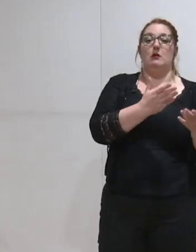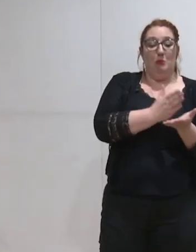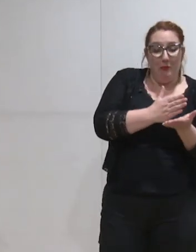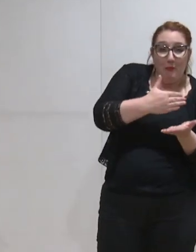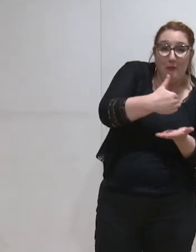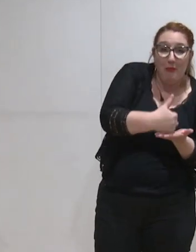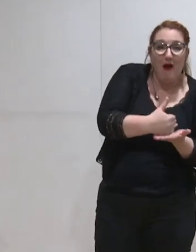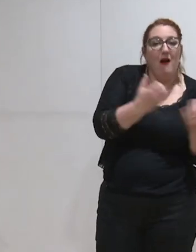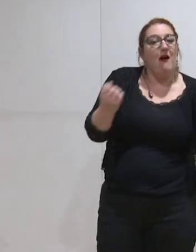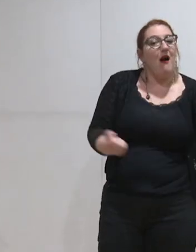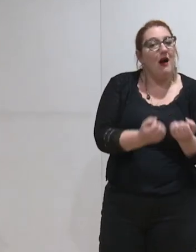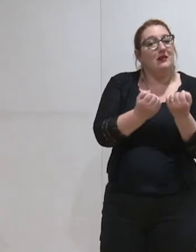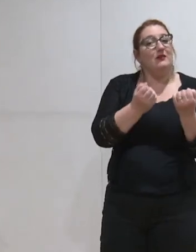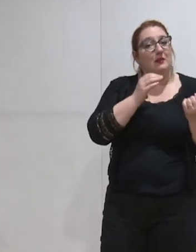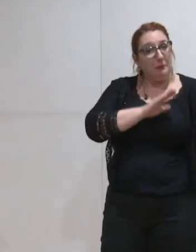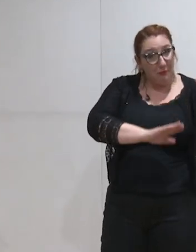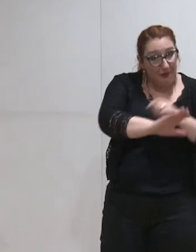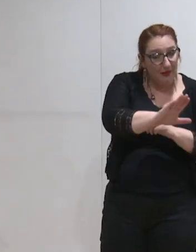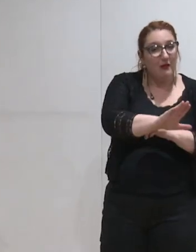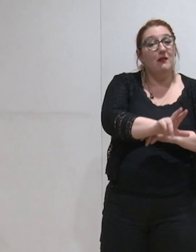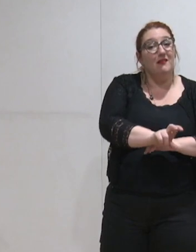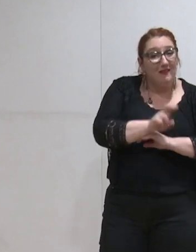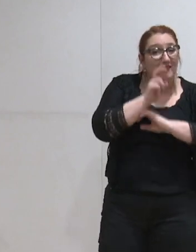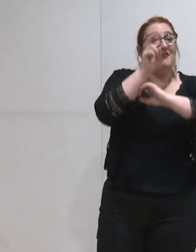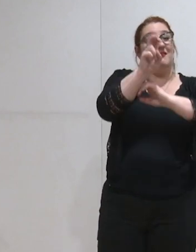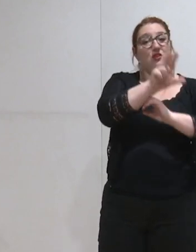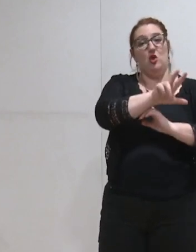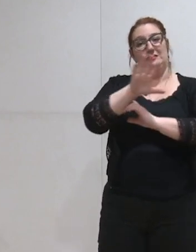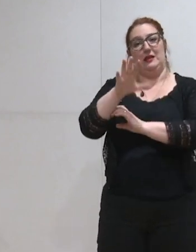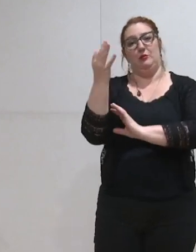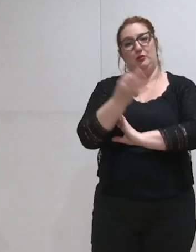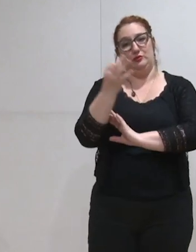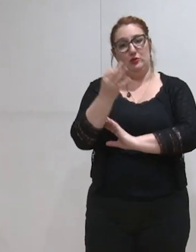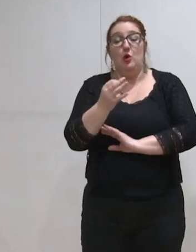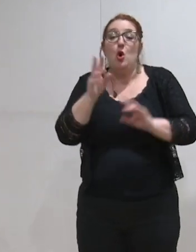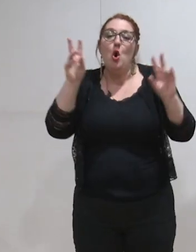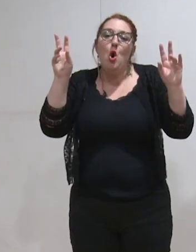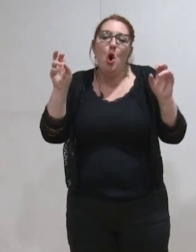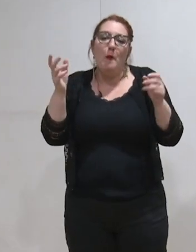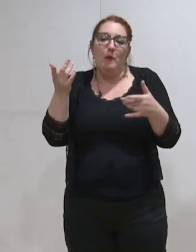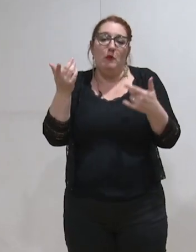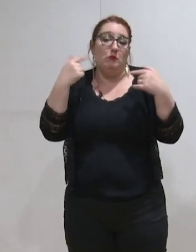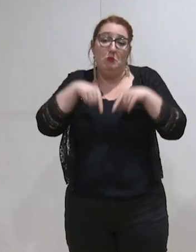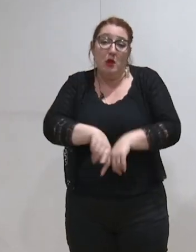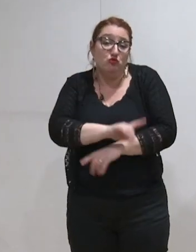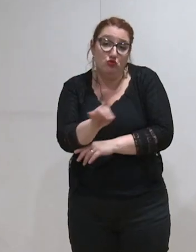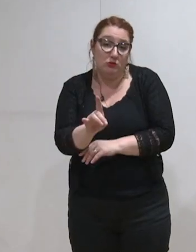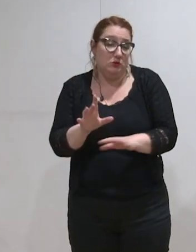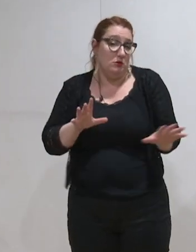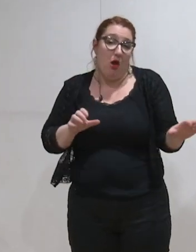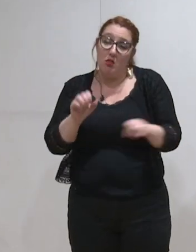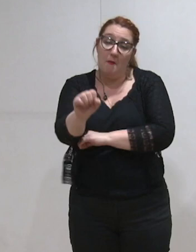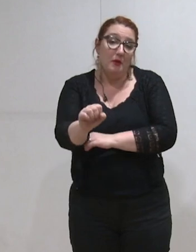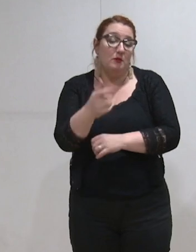d activité de 35 % c'était une manière de corriger de commencer à corriger les norme décrochage entre des